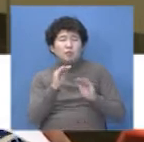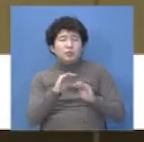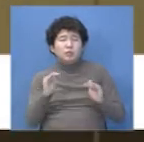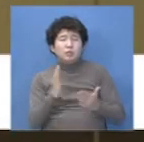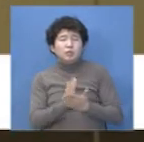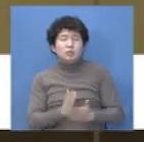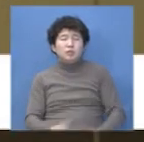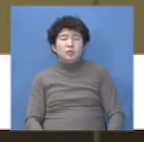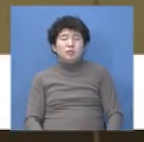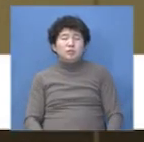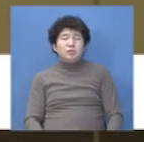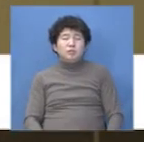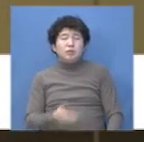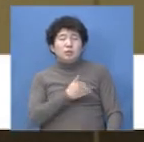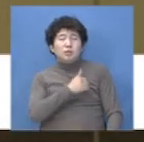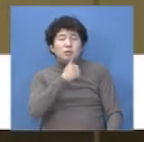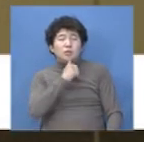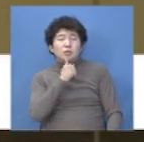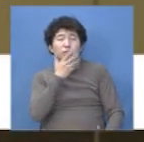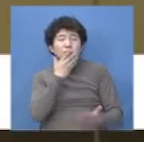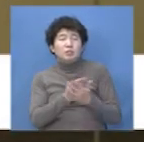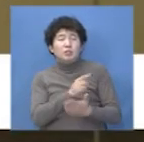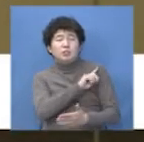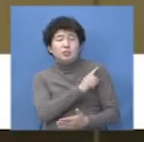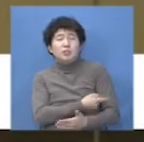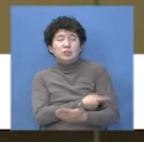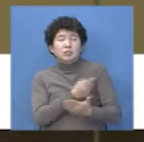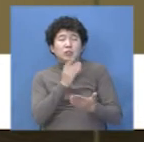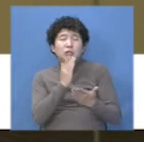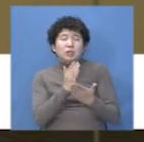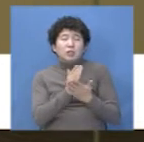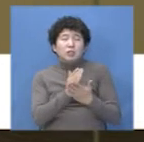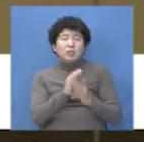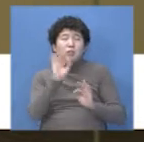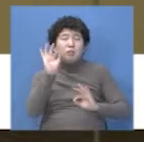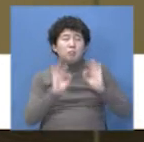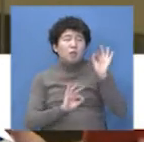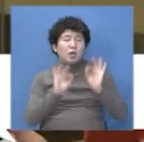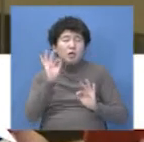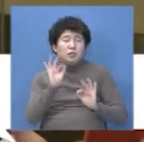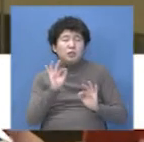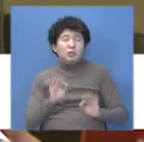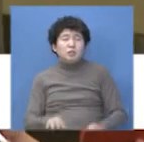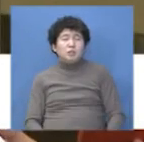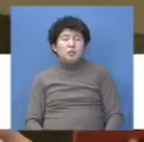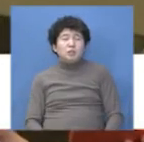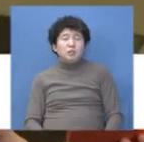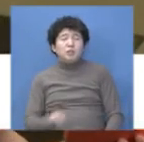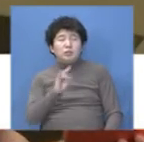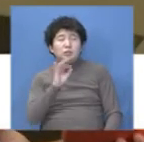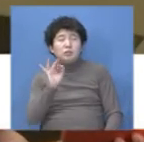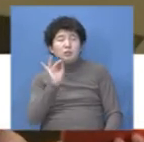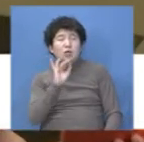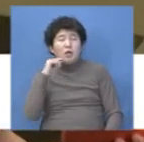с целью испытать свои силы. У нас есть проекты, которыми мы занимаемся и по сей день. Это не только семейная сфера в целом, но и экономика.